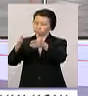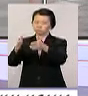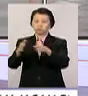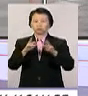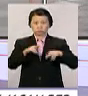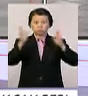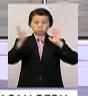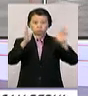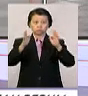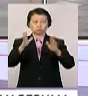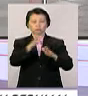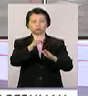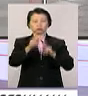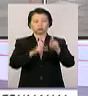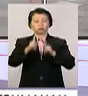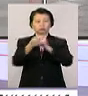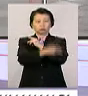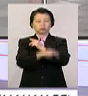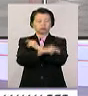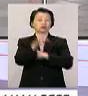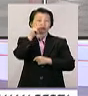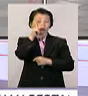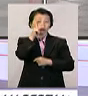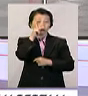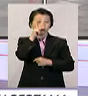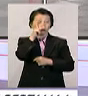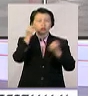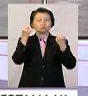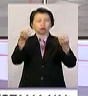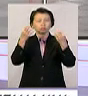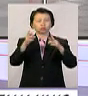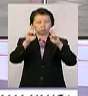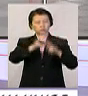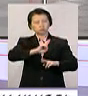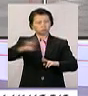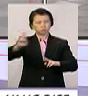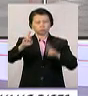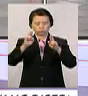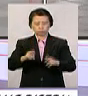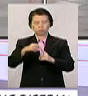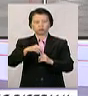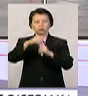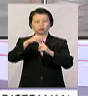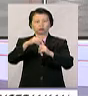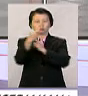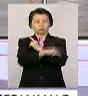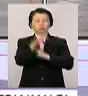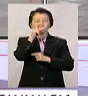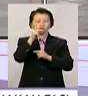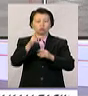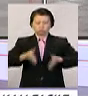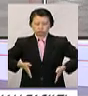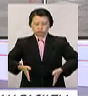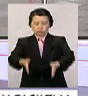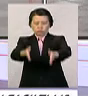rakyat Malaysia, khususnya penduduk di negeri Kedah Darul Aman. Puluhan ribu rakyat jelata, khususnya penduduk di negeri berkenaan, memenuhi